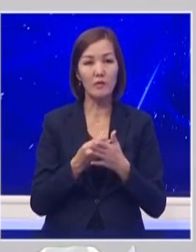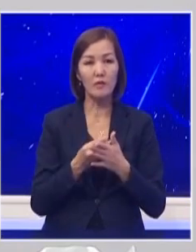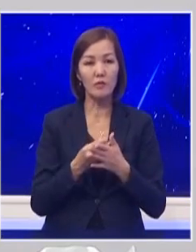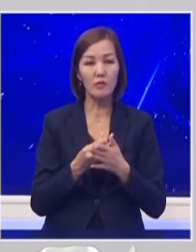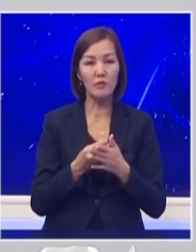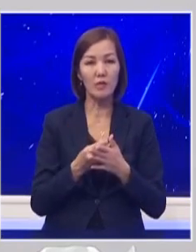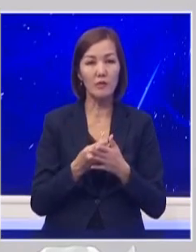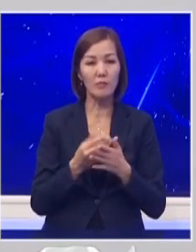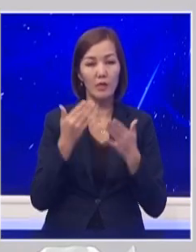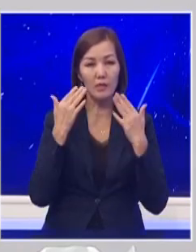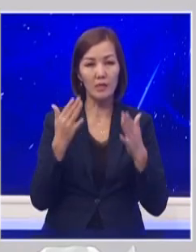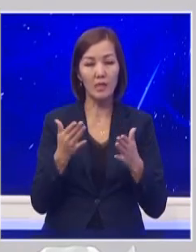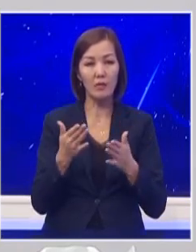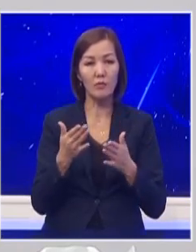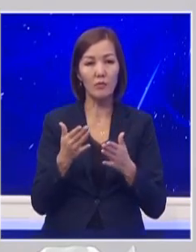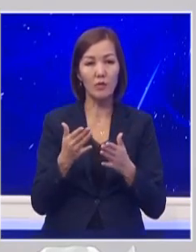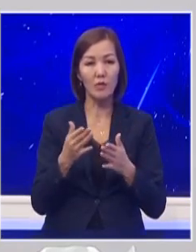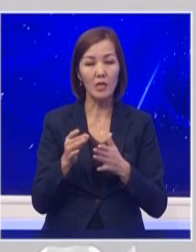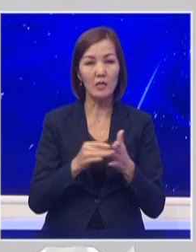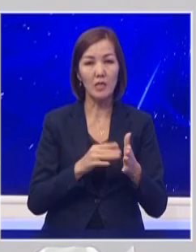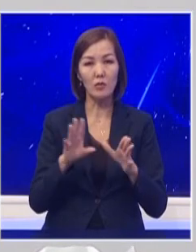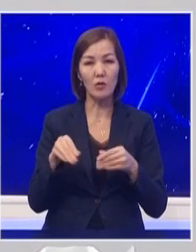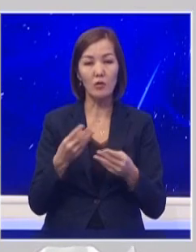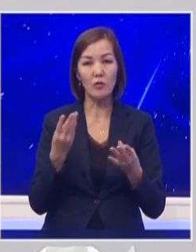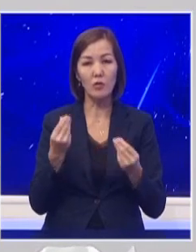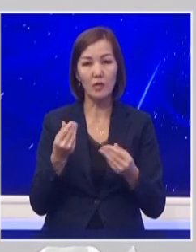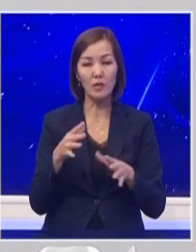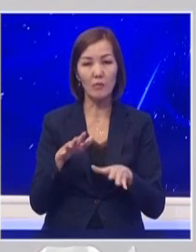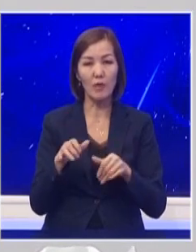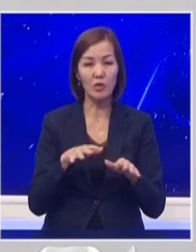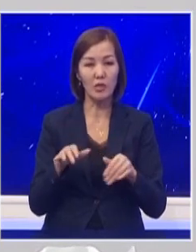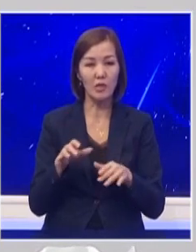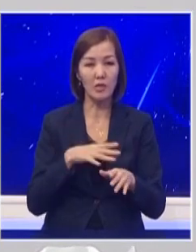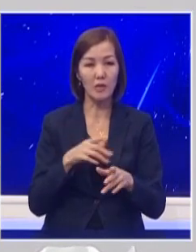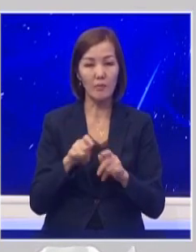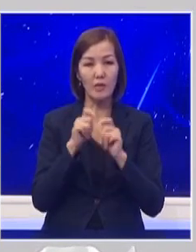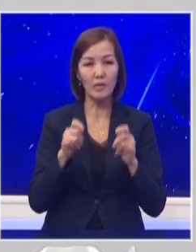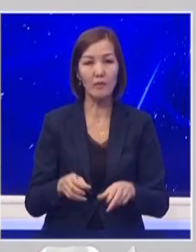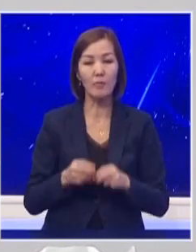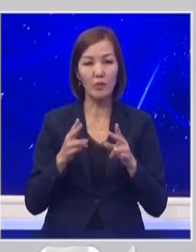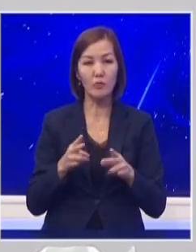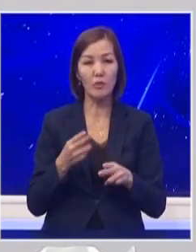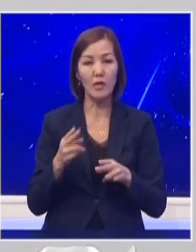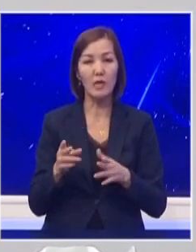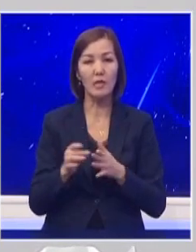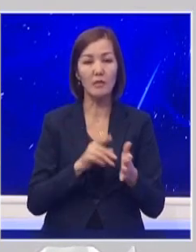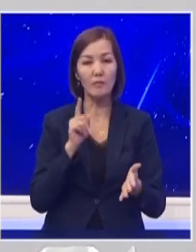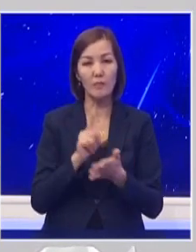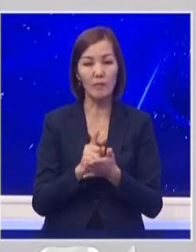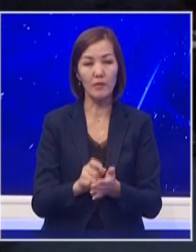зачастую по незнанию сразу же отдает все свои деньги в руки мошенникам раскрытие преступлений это ваша прямая